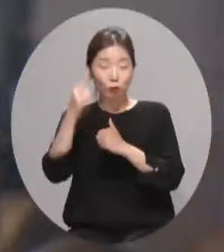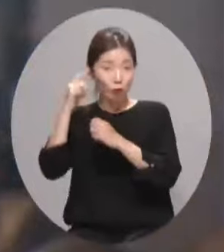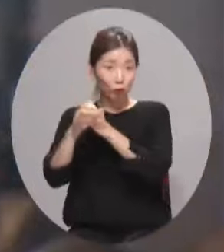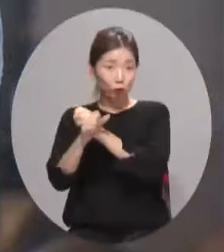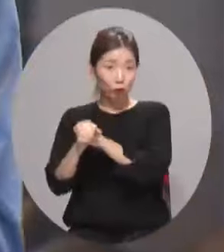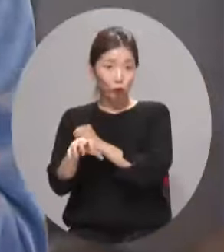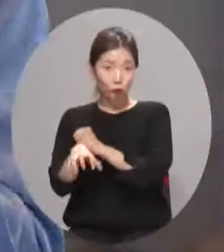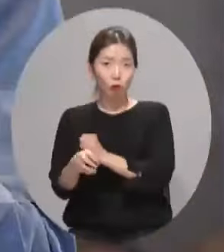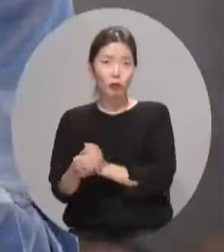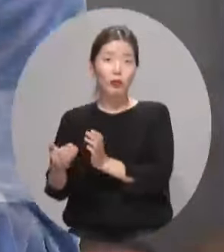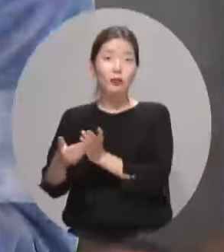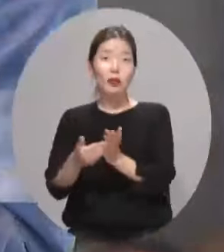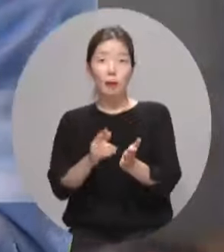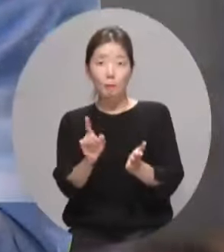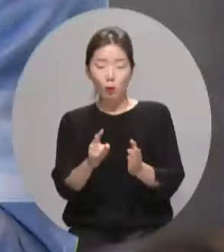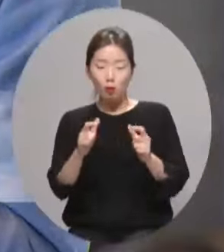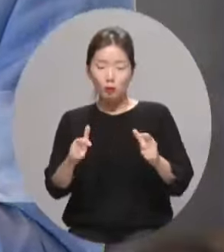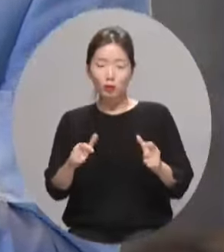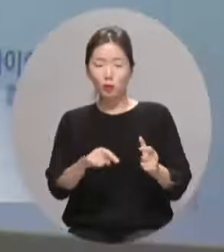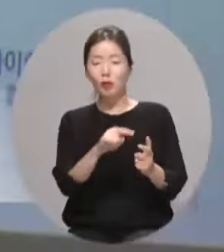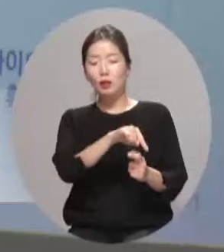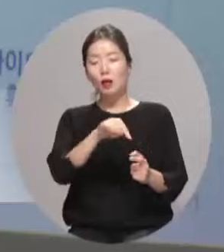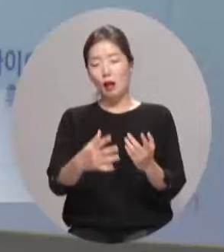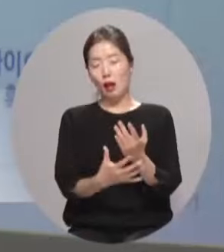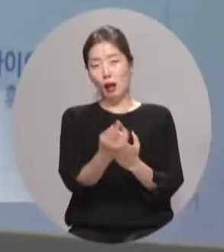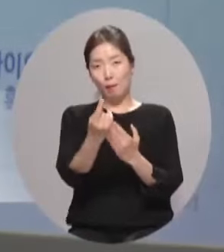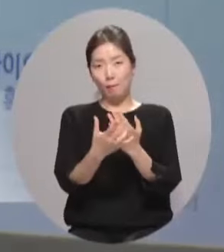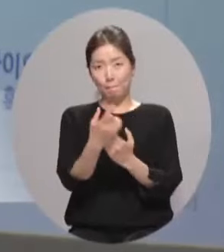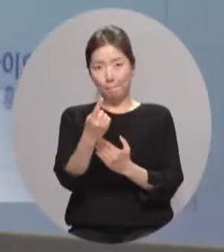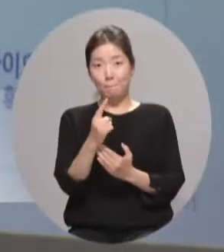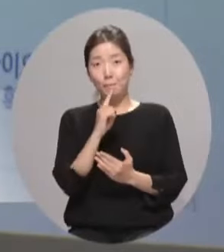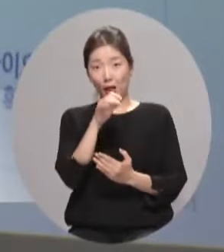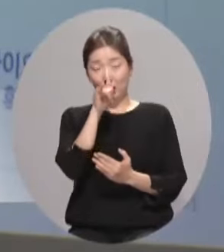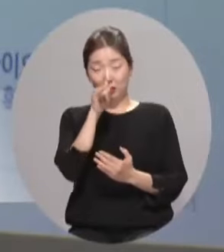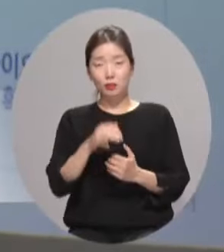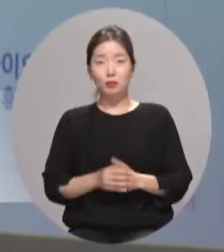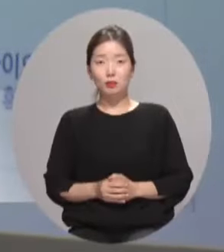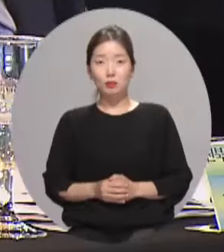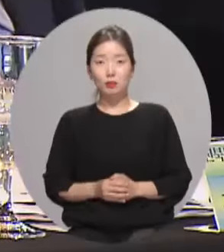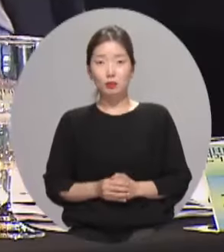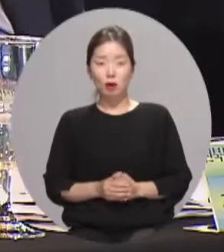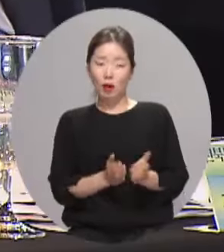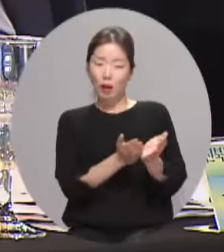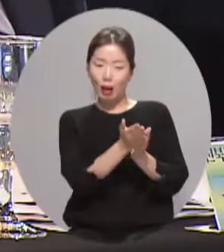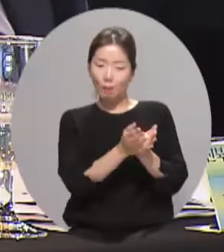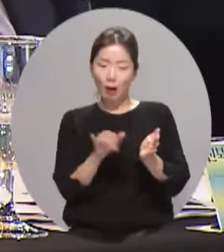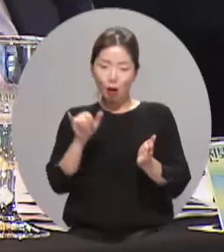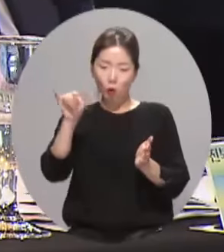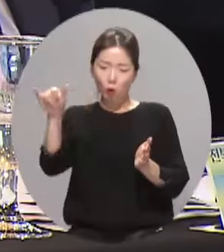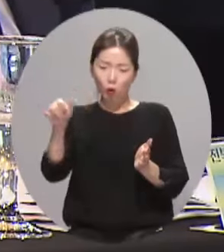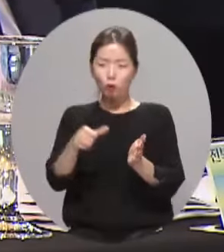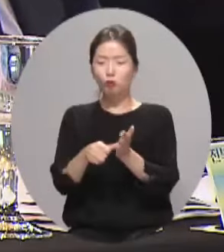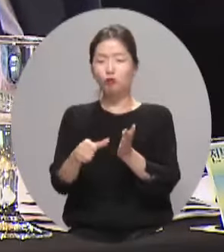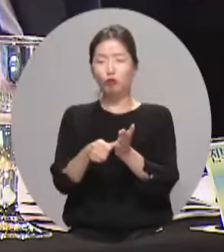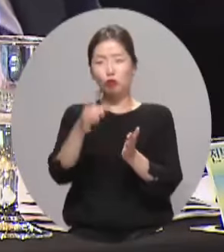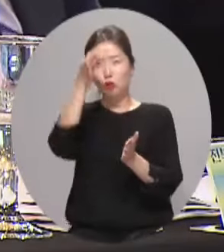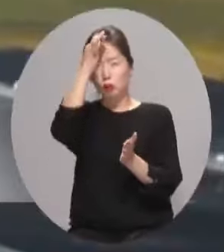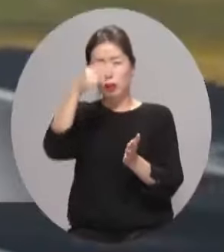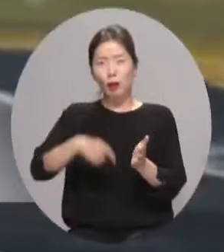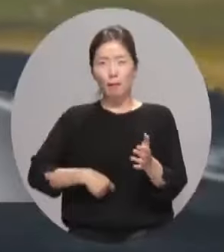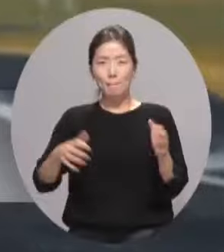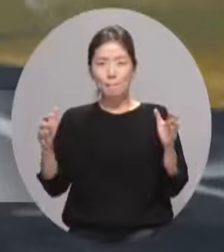전북연구원은 대안으로 지역 간 통합론에 군부를 지폈습니다. 항만과 공항 등 물류 기능이 한데